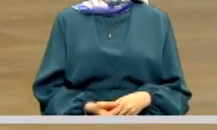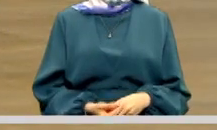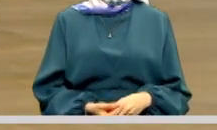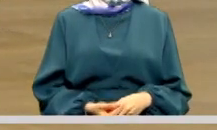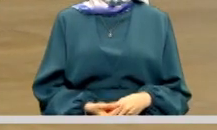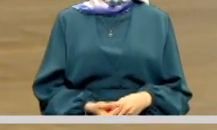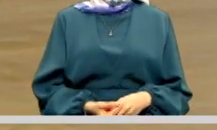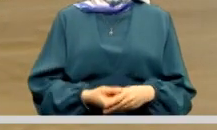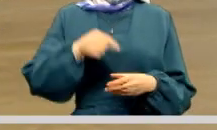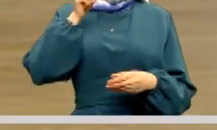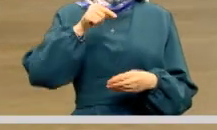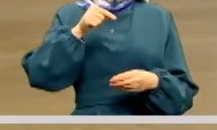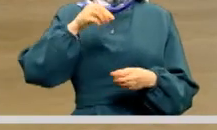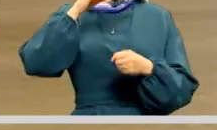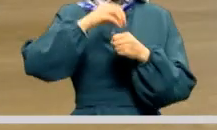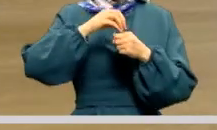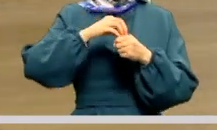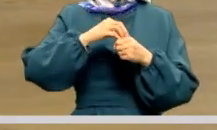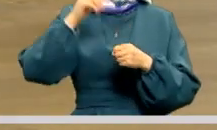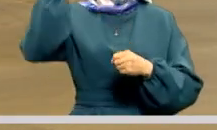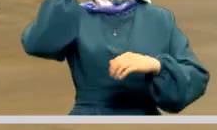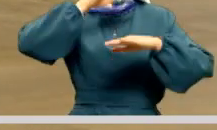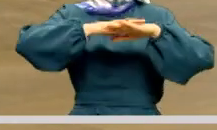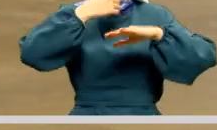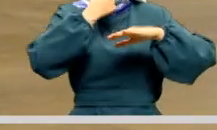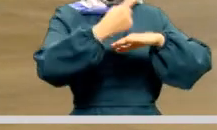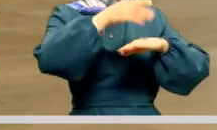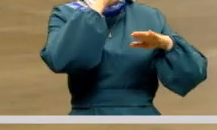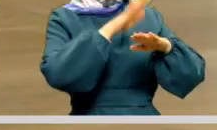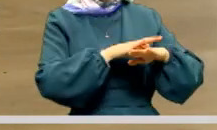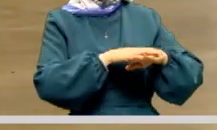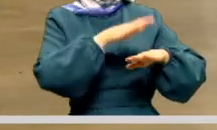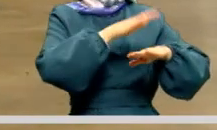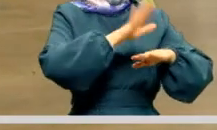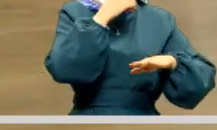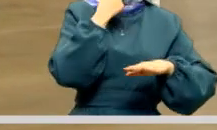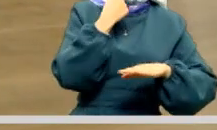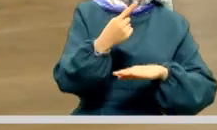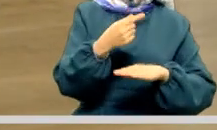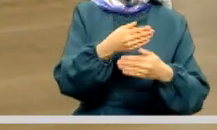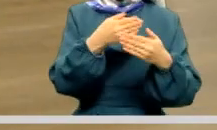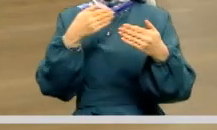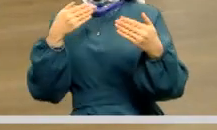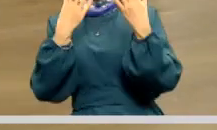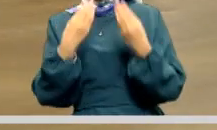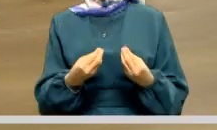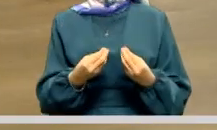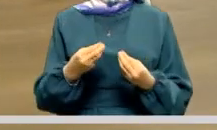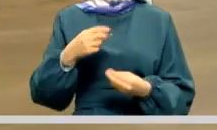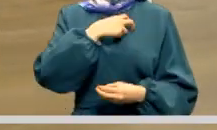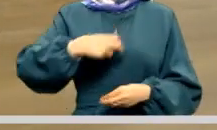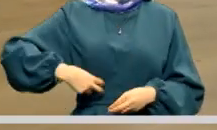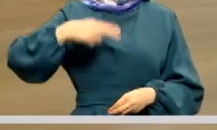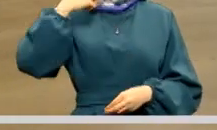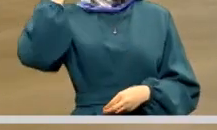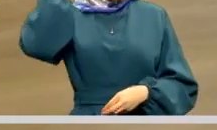bu noktada Allah'ın yap dediklerini yapmak yapma dediklerinden sakınmak Allah rasulü'nün